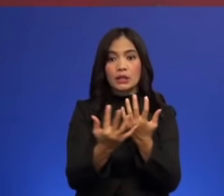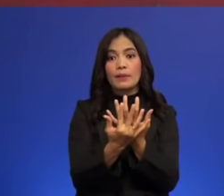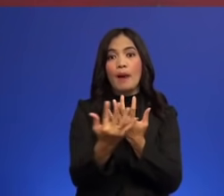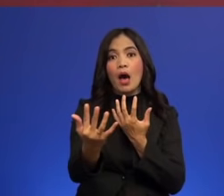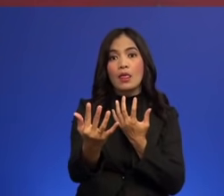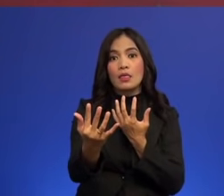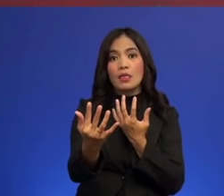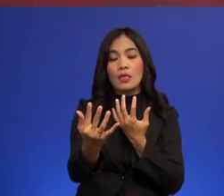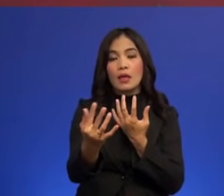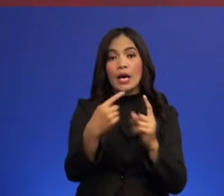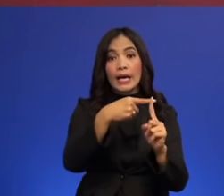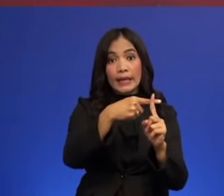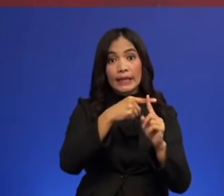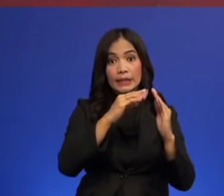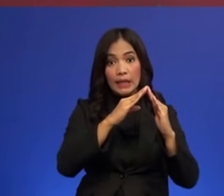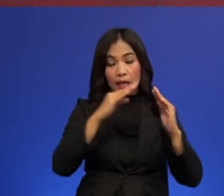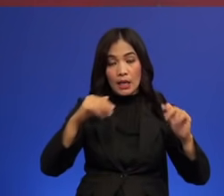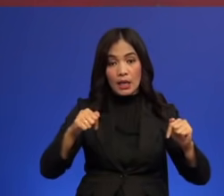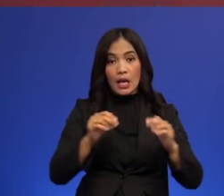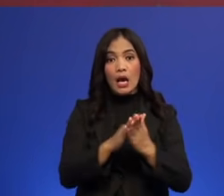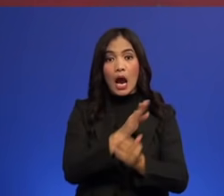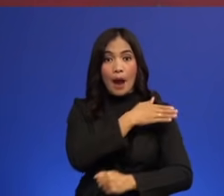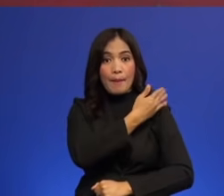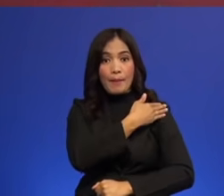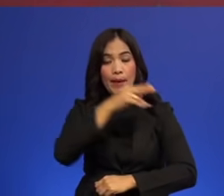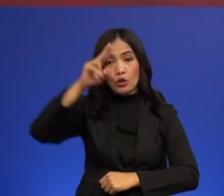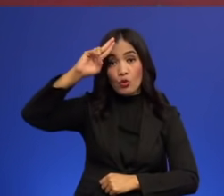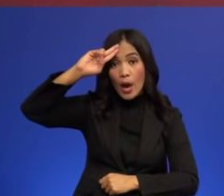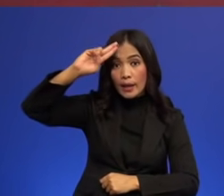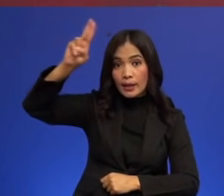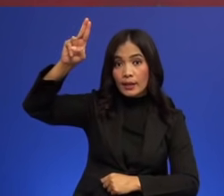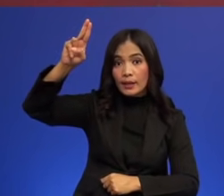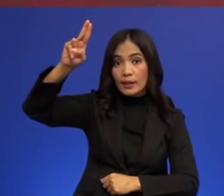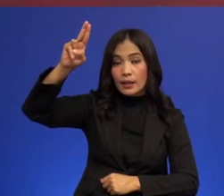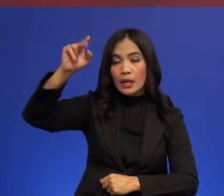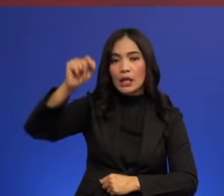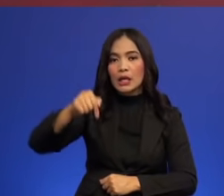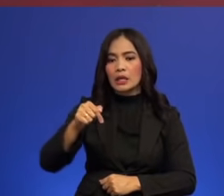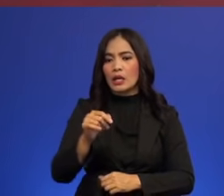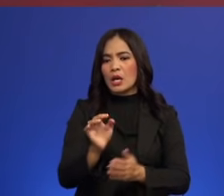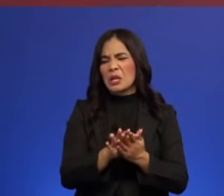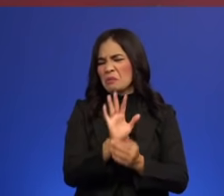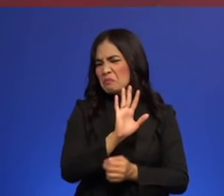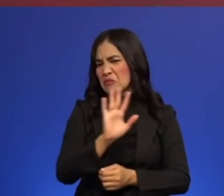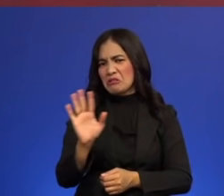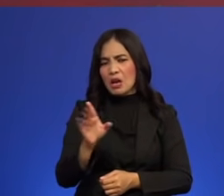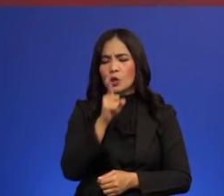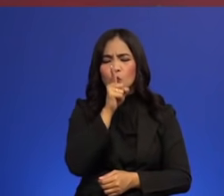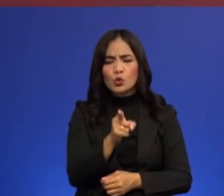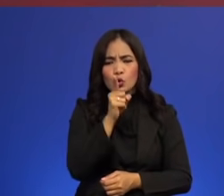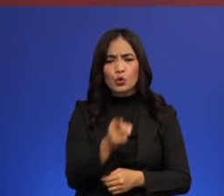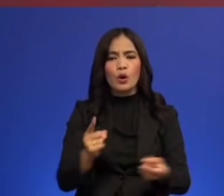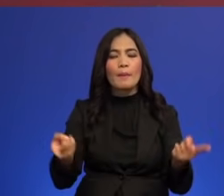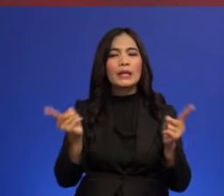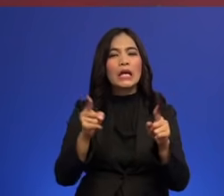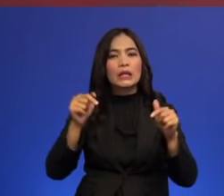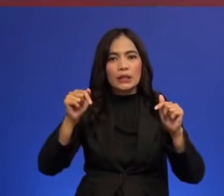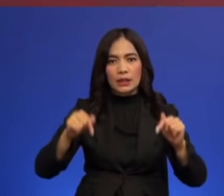jemaat Kristen sendiri, bahkan hamba-hamba Tuhan, tidak sungguh-sungguh menjadikan